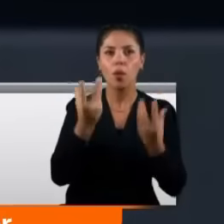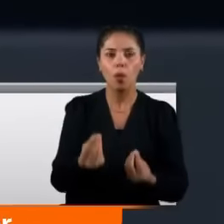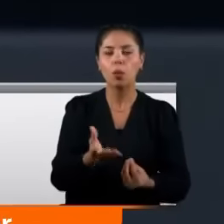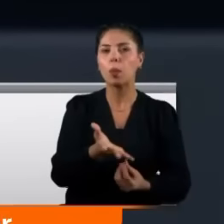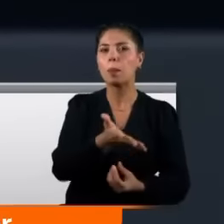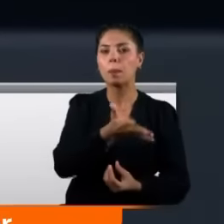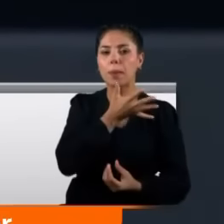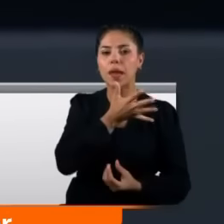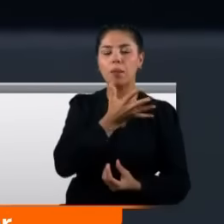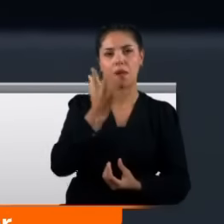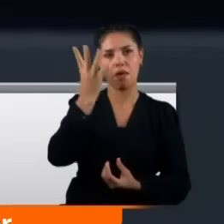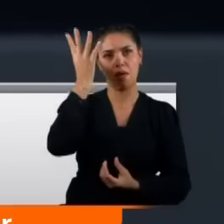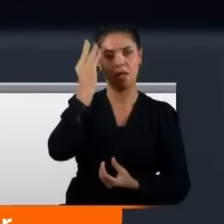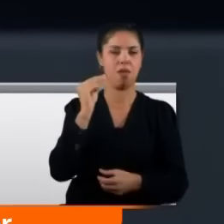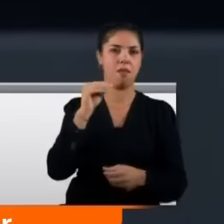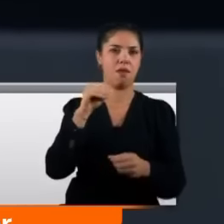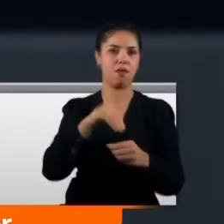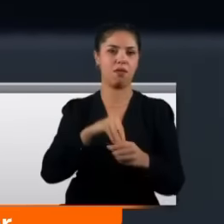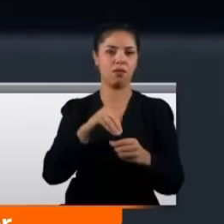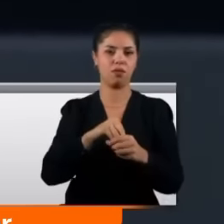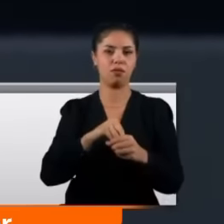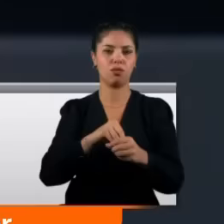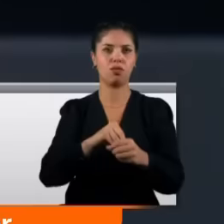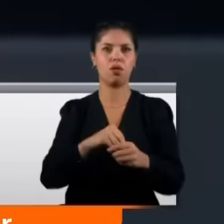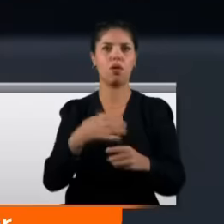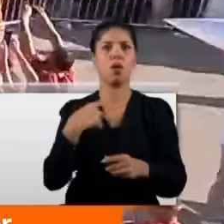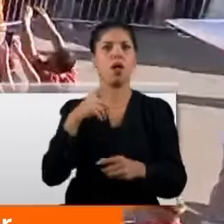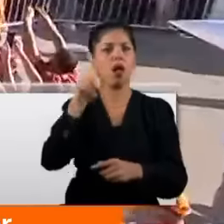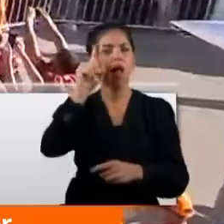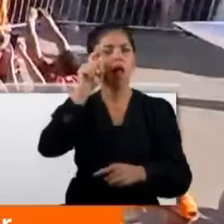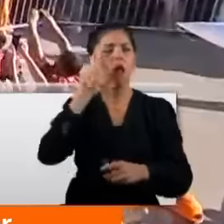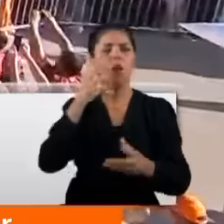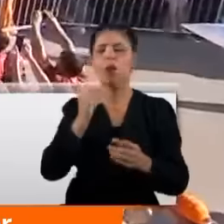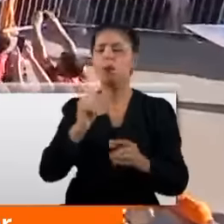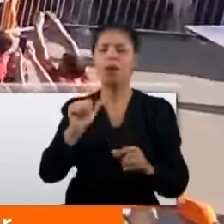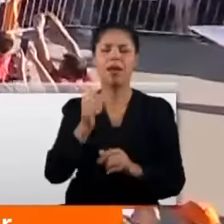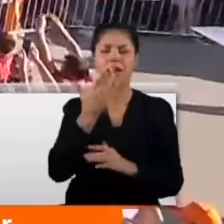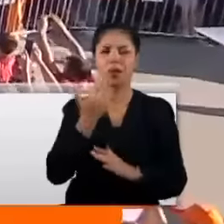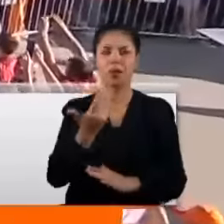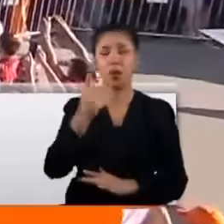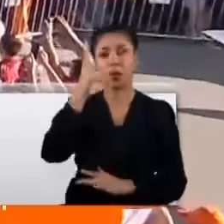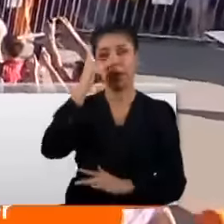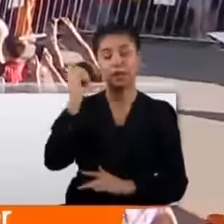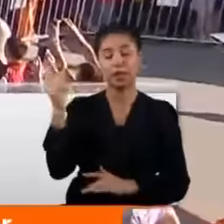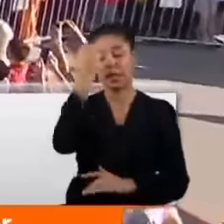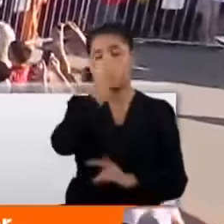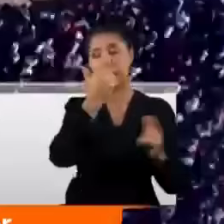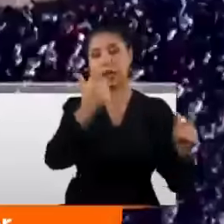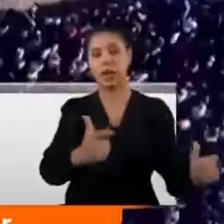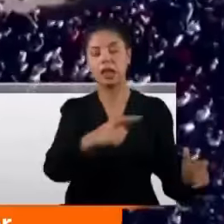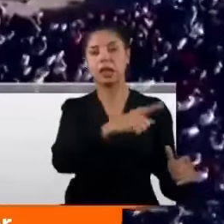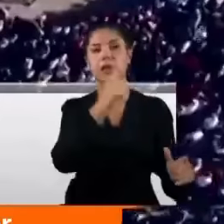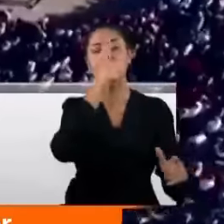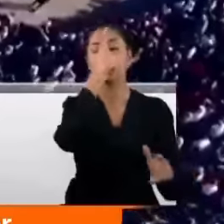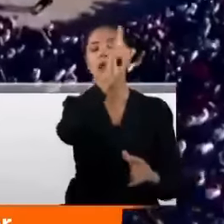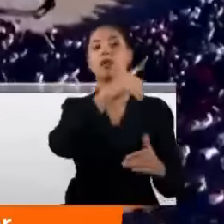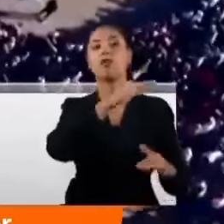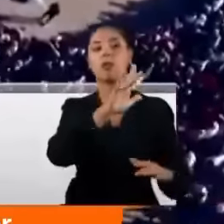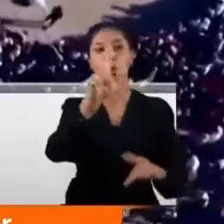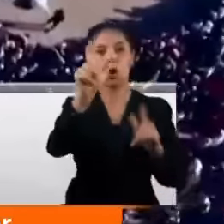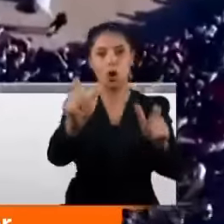görmek ve anlamak için kahin olmaya gerek yoktur. İsrail'in Gazze'de başlattığı ateşin Lübnan'la da sınırlı